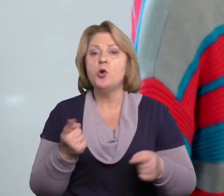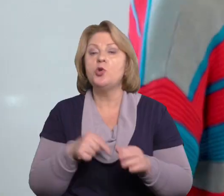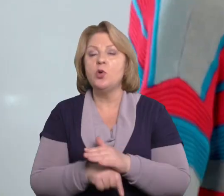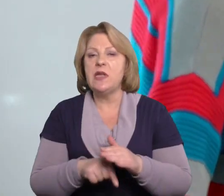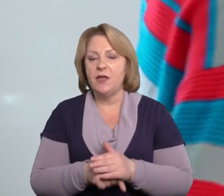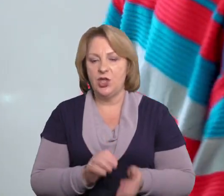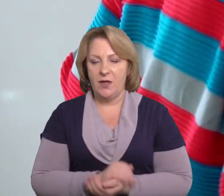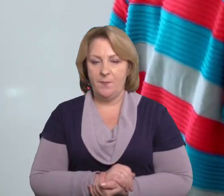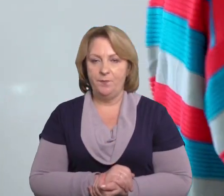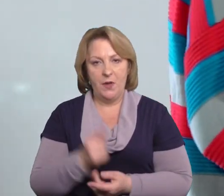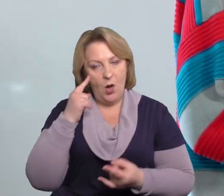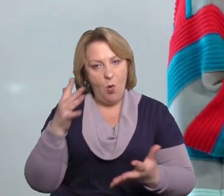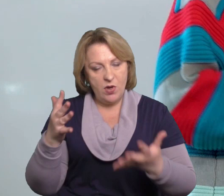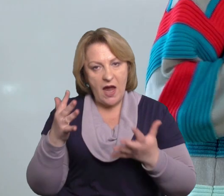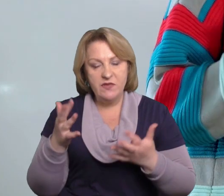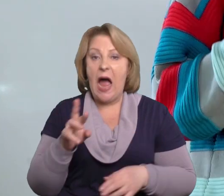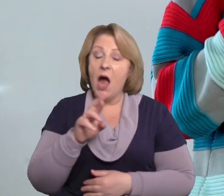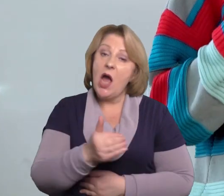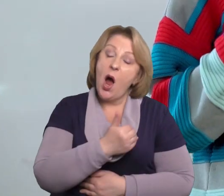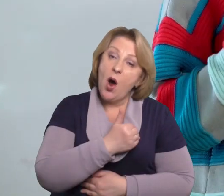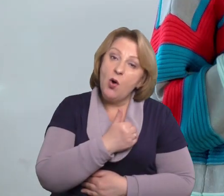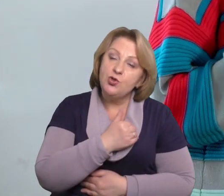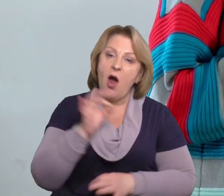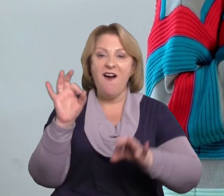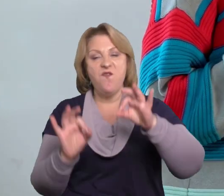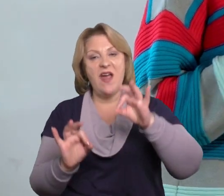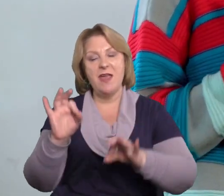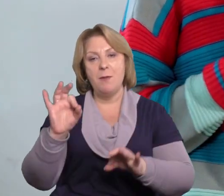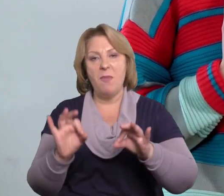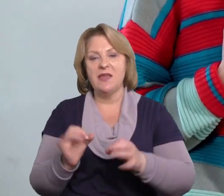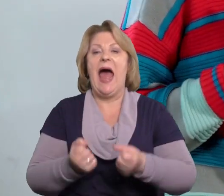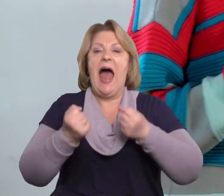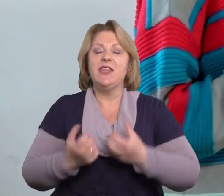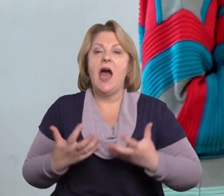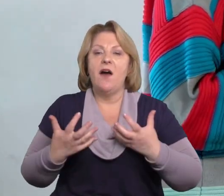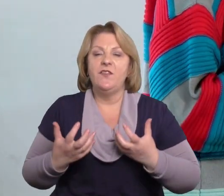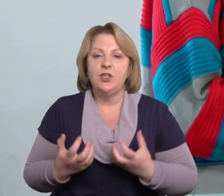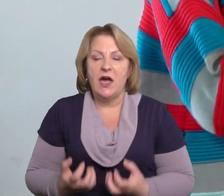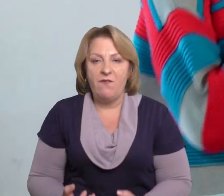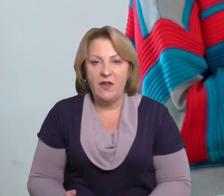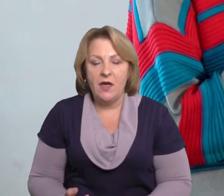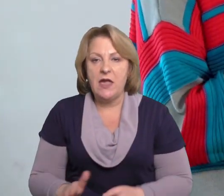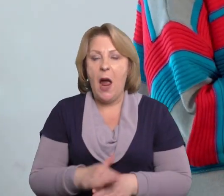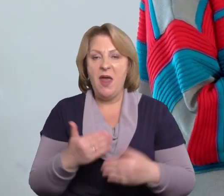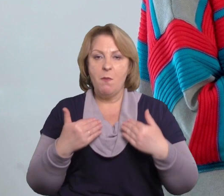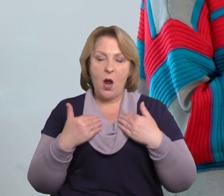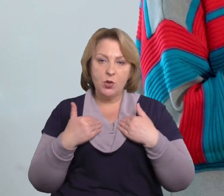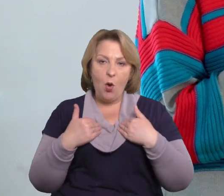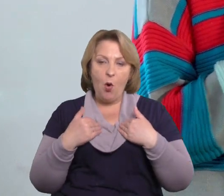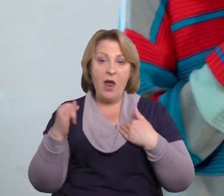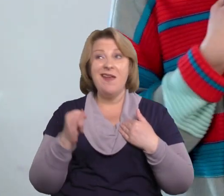означає? Уявіть собі, що я хочу виміряти тяжіння гравітаційне між мною